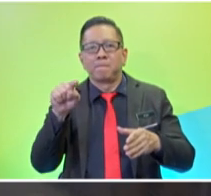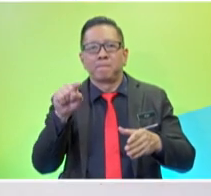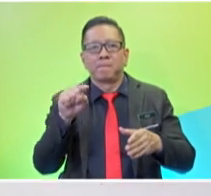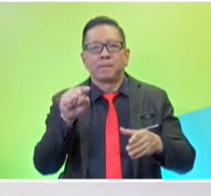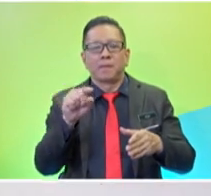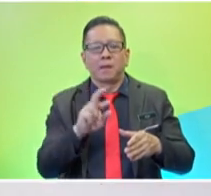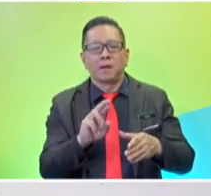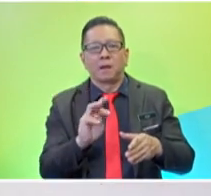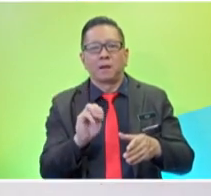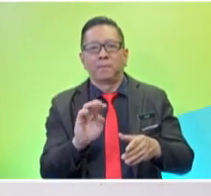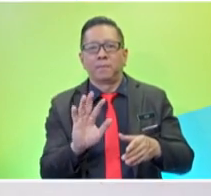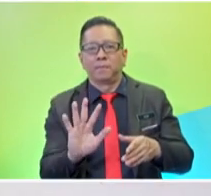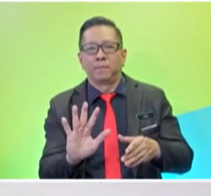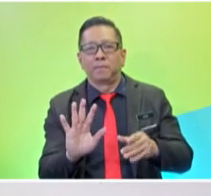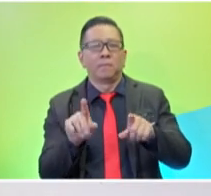bersama